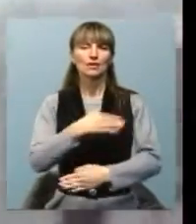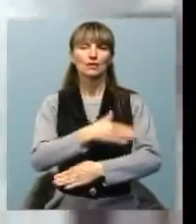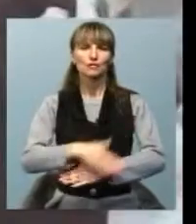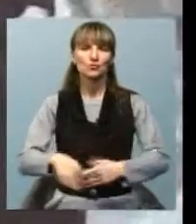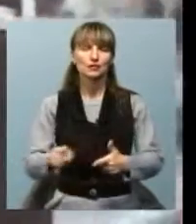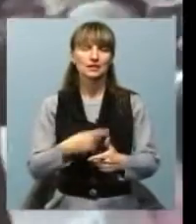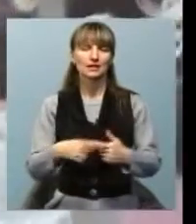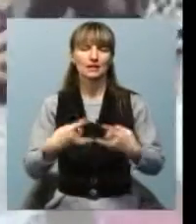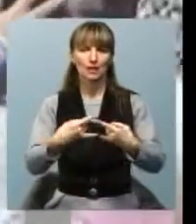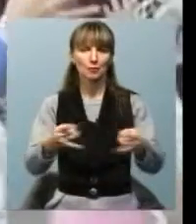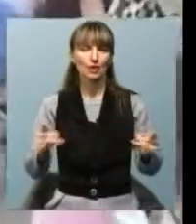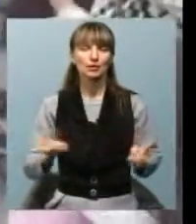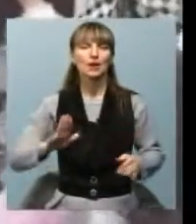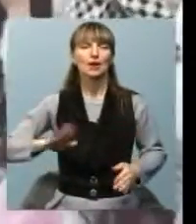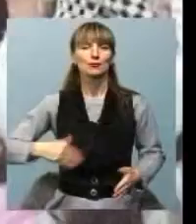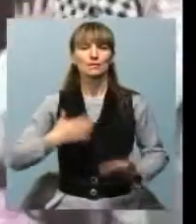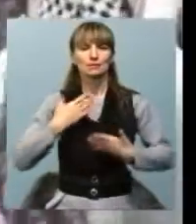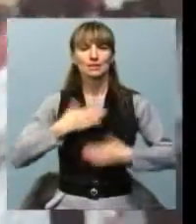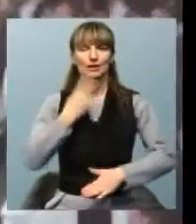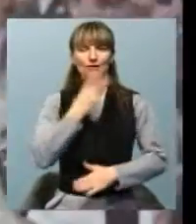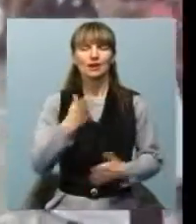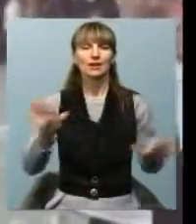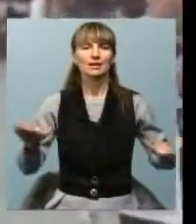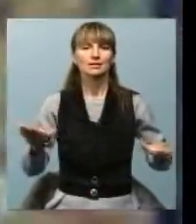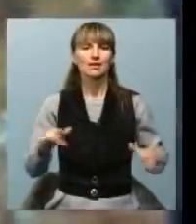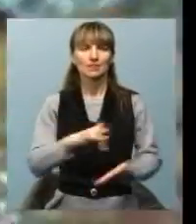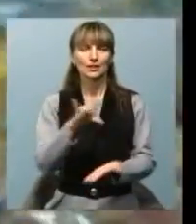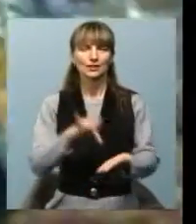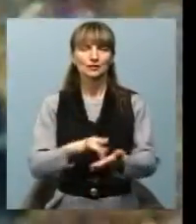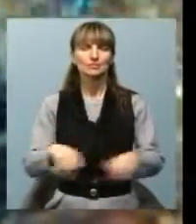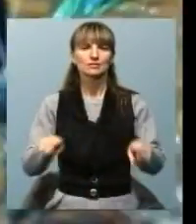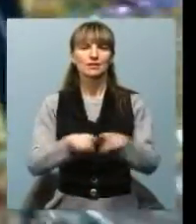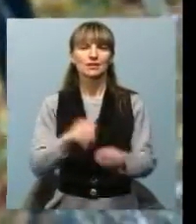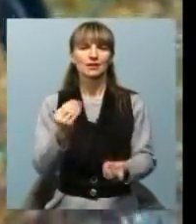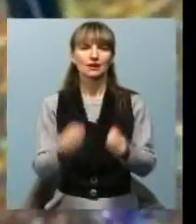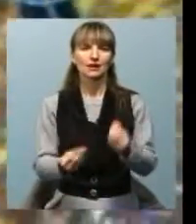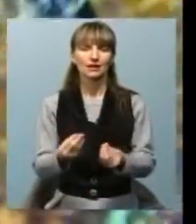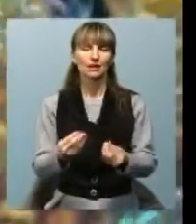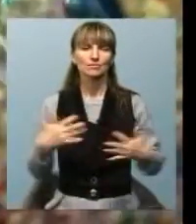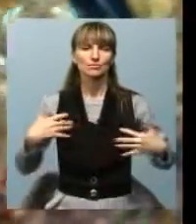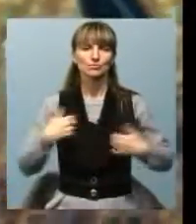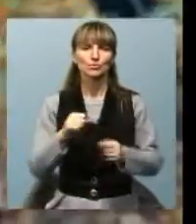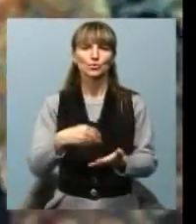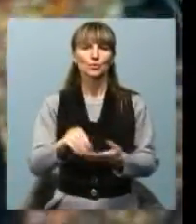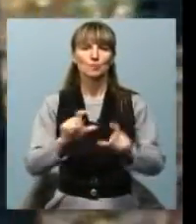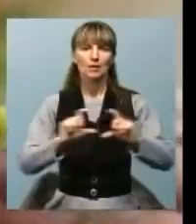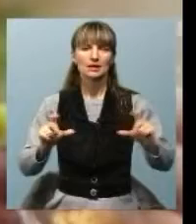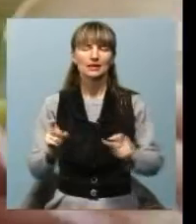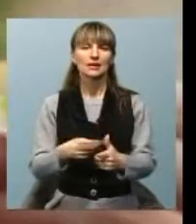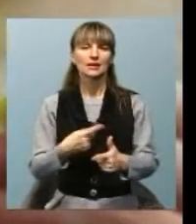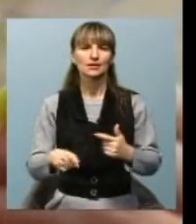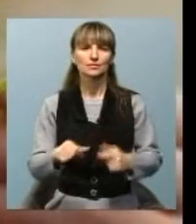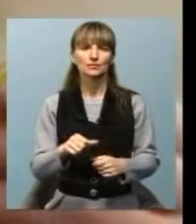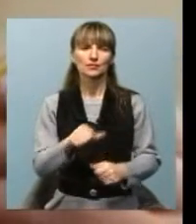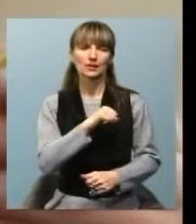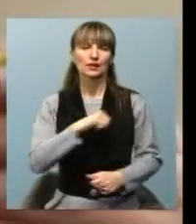вулиці або на балконі, а потім милуватися, як вони літають над містом. Такі ліки від суму можна або придбати у магазині, або